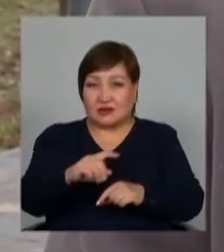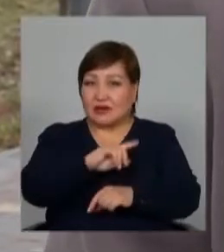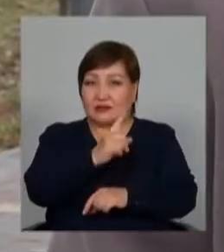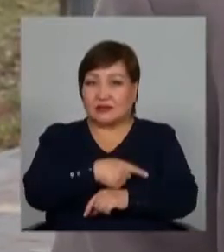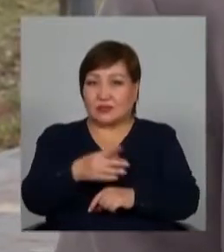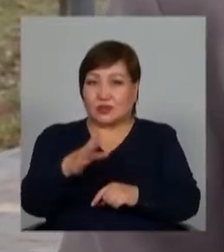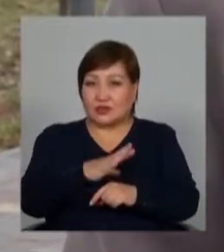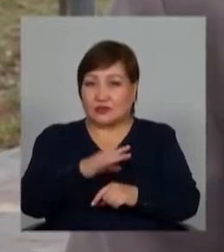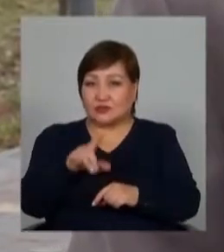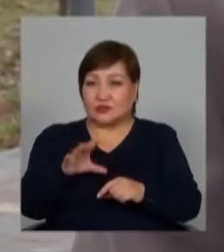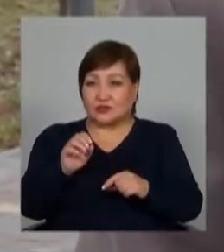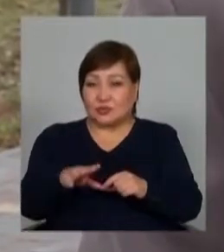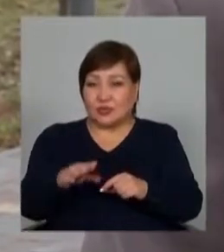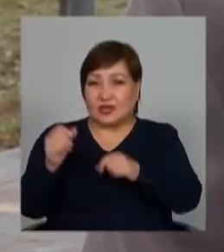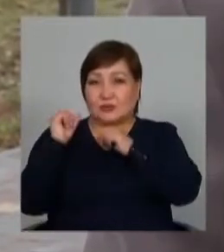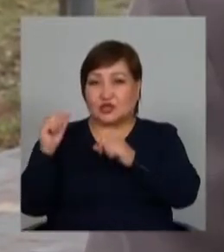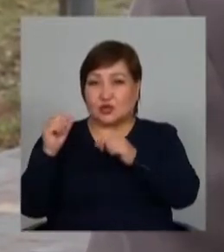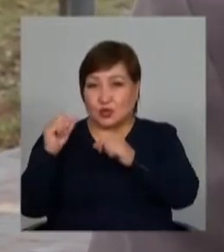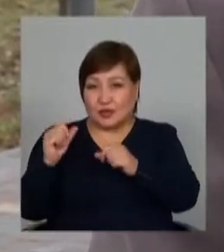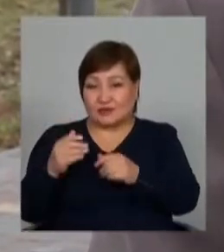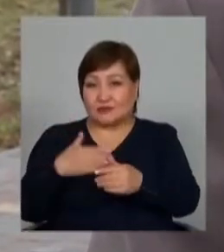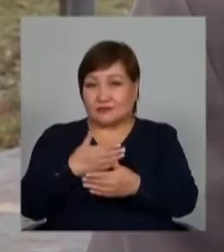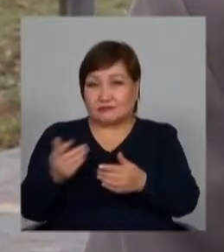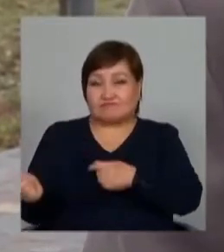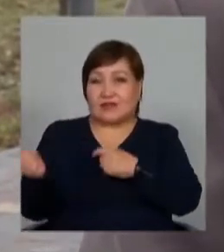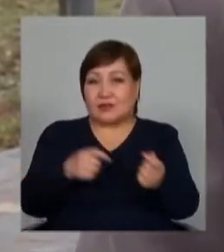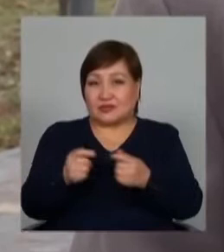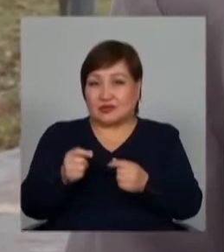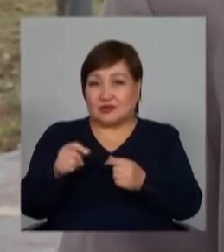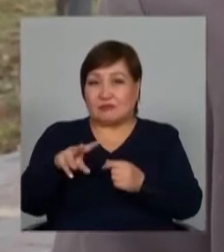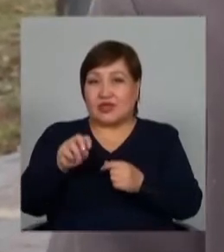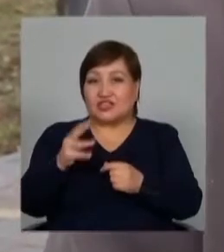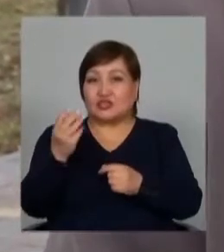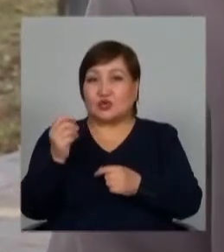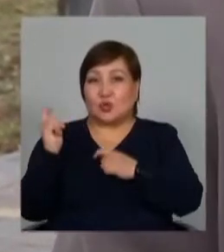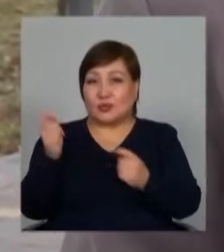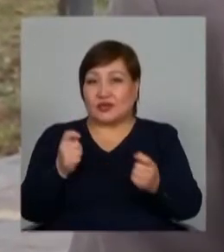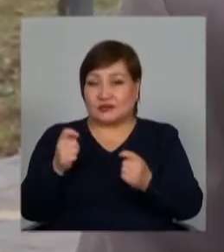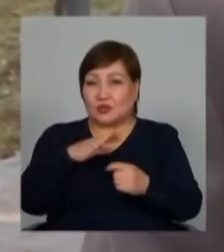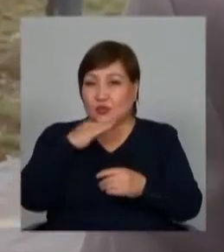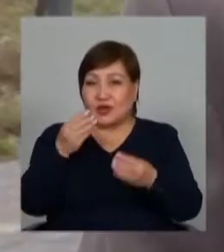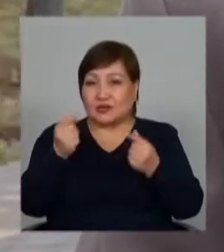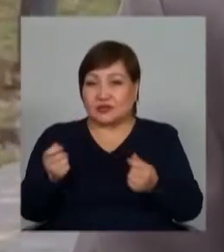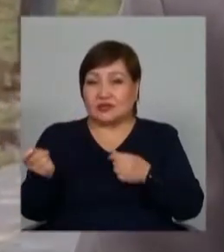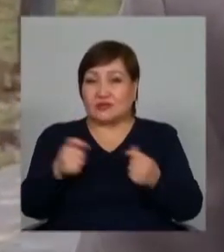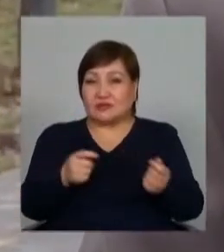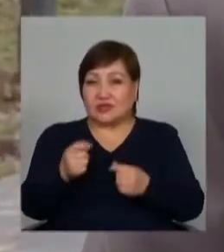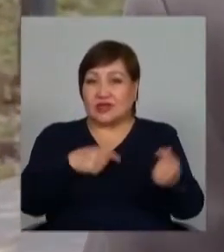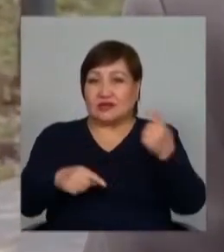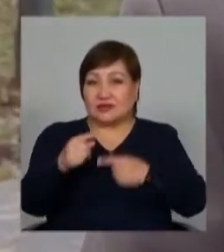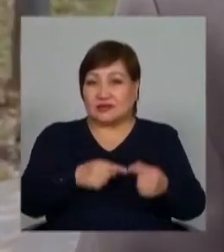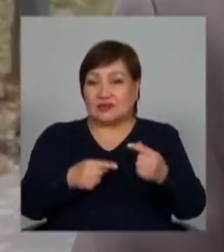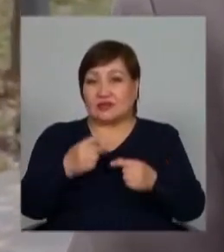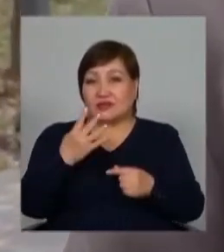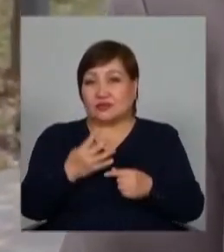сомды мешокпен апарамыз. Сомкімен, мешокпен көп ақшаны деді. Қайтарда бір 4-5